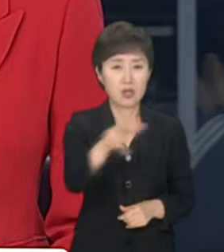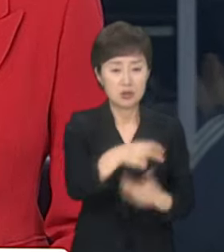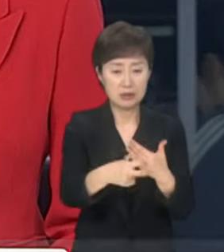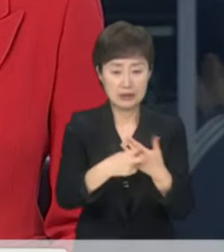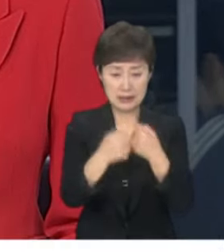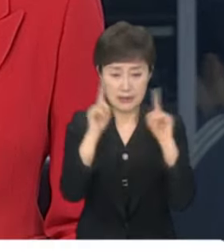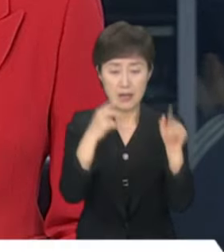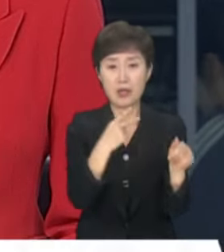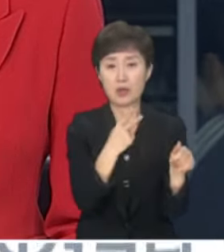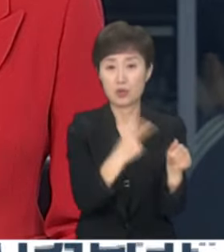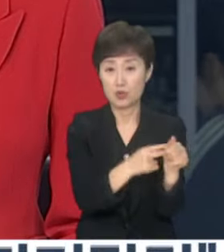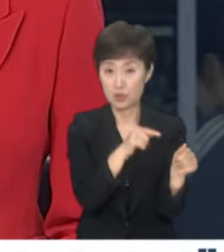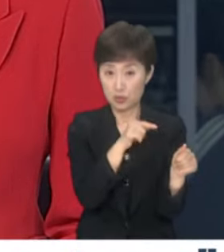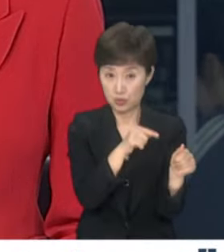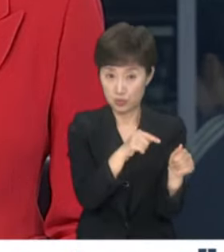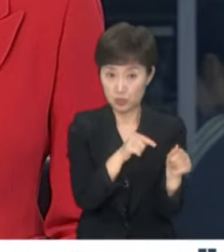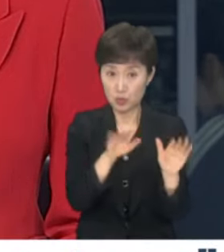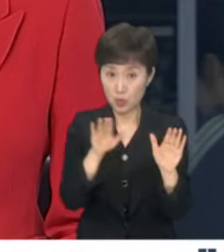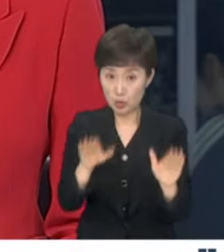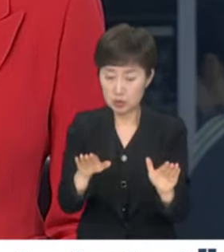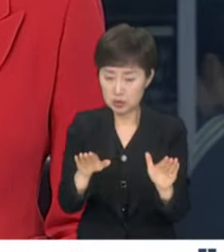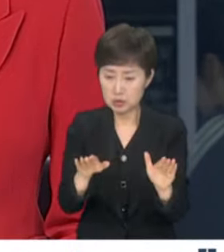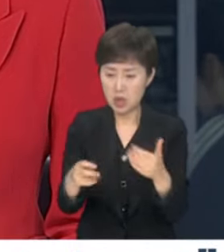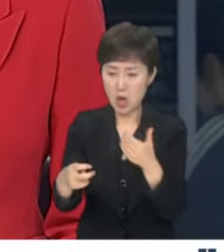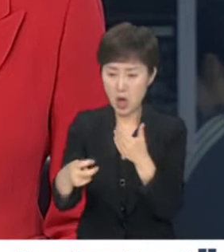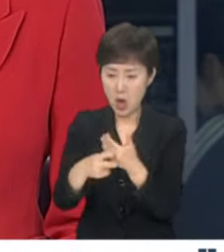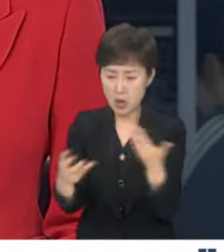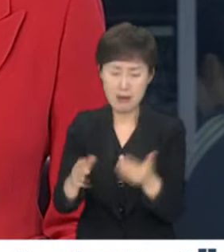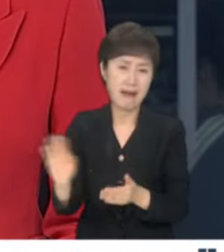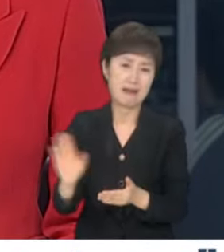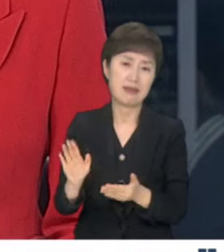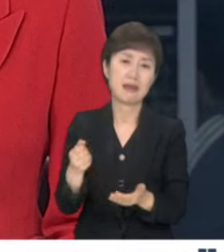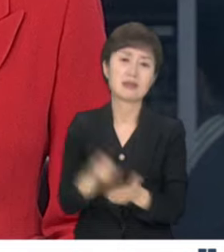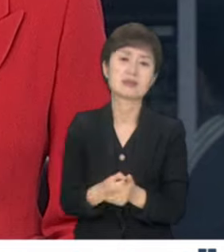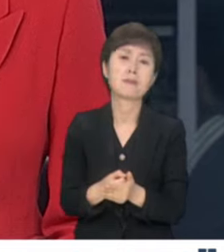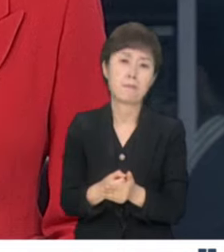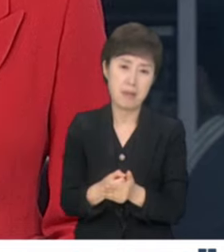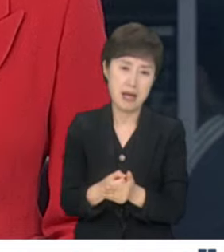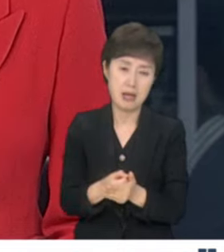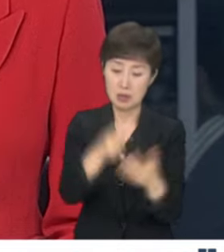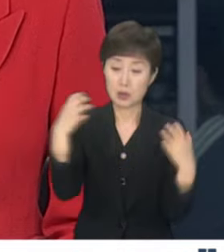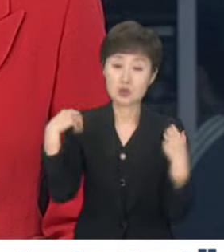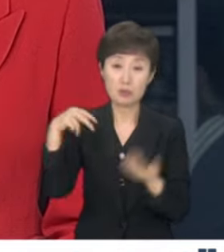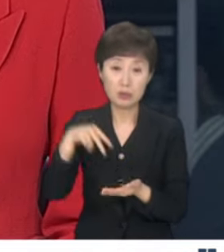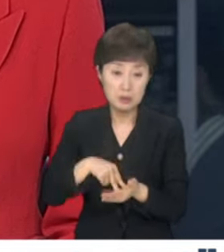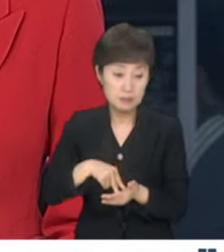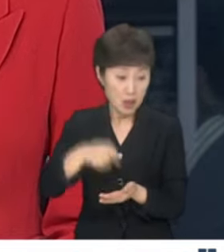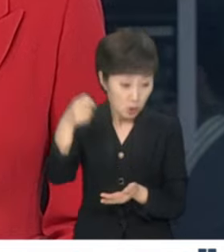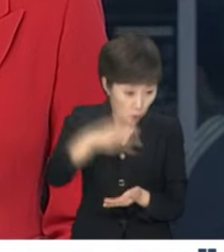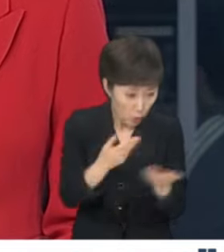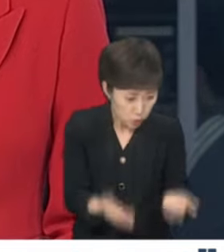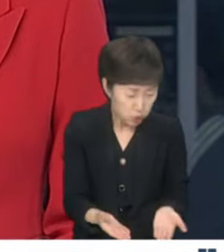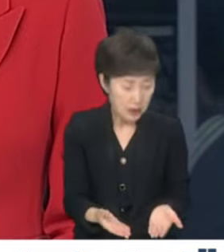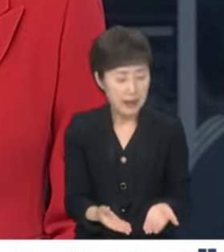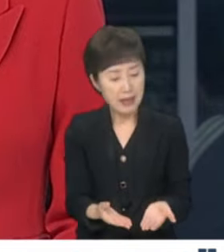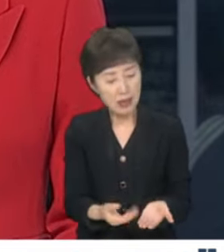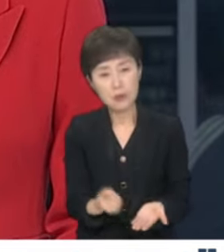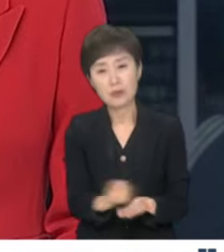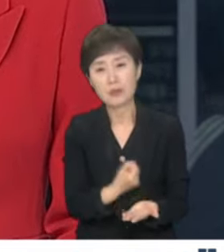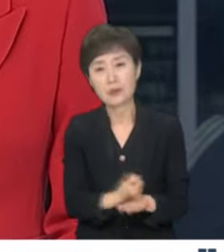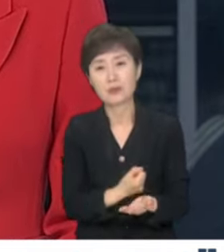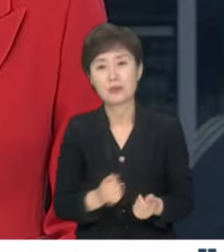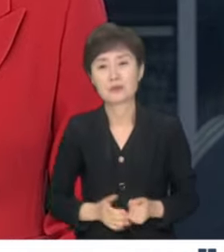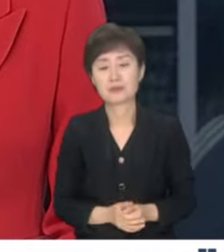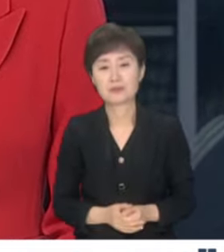전국 의대 교수들이 오늘도 휴진에 나섰습니다. 정부는 지난주에 이어서 또다시 휴진을 결정한 데 대해 안타깝다고